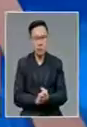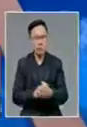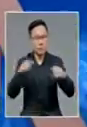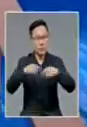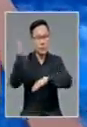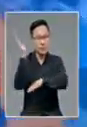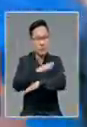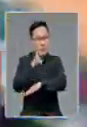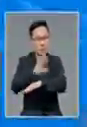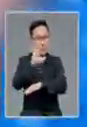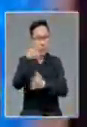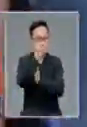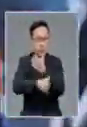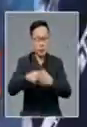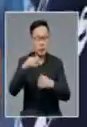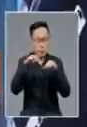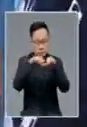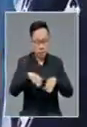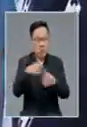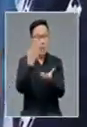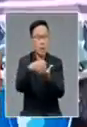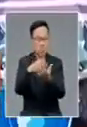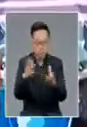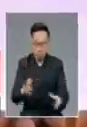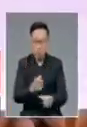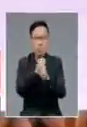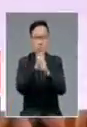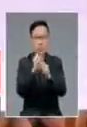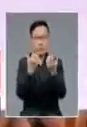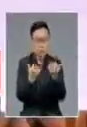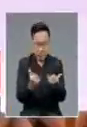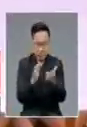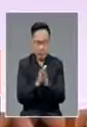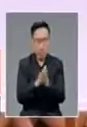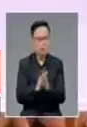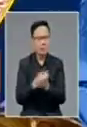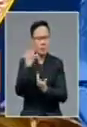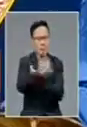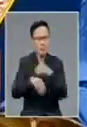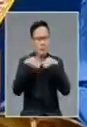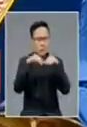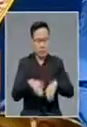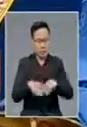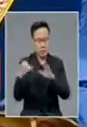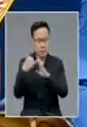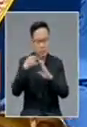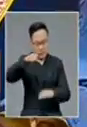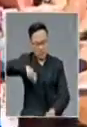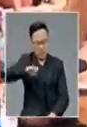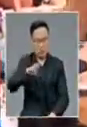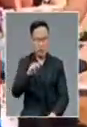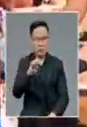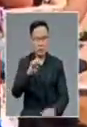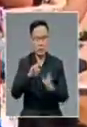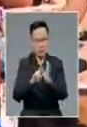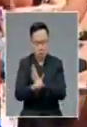รายงานว่านครซิดนีย์กลายเป็นเมืองที่ร้อนที่สุดในโลกหลังจากที่ย่านเพนริธทางตะวันตกของนครซิดนีย์อุณหภูมิเนี่ยแตะ